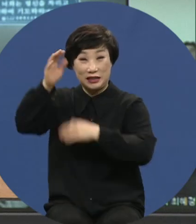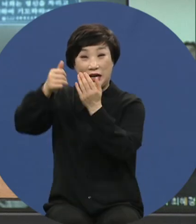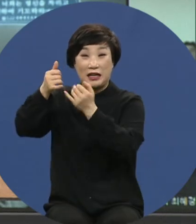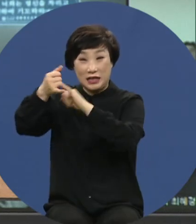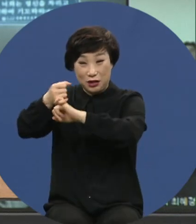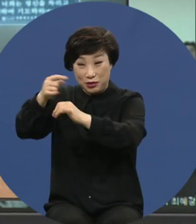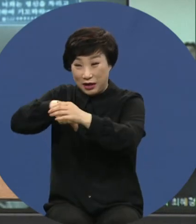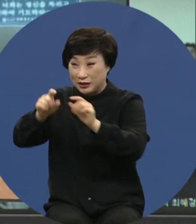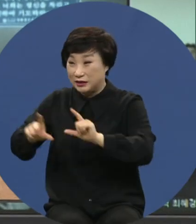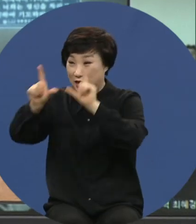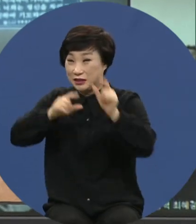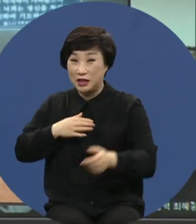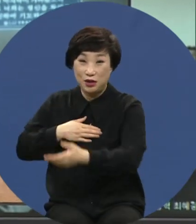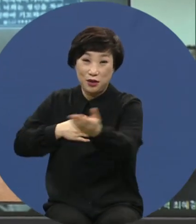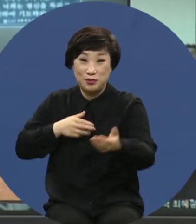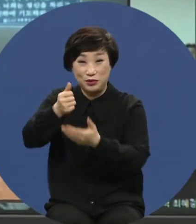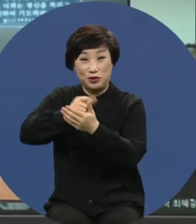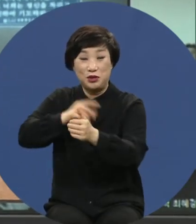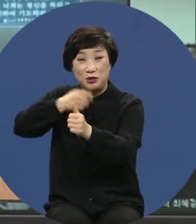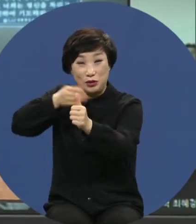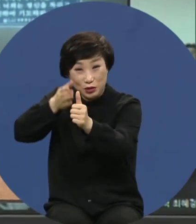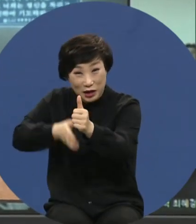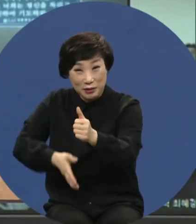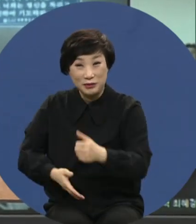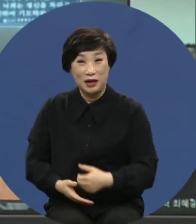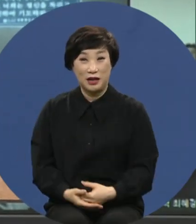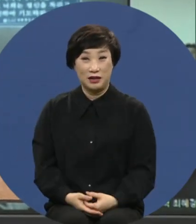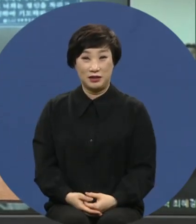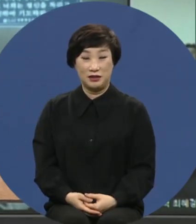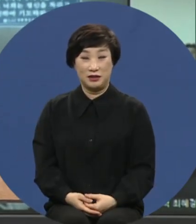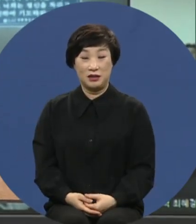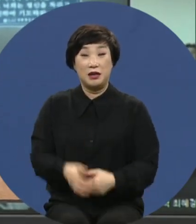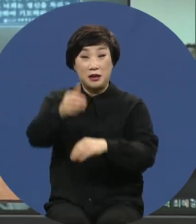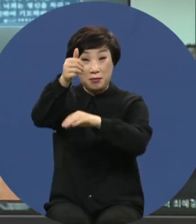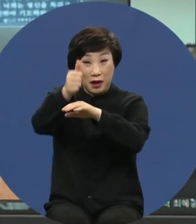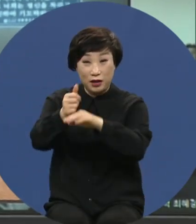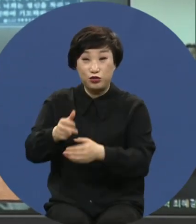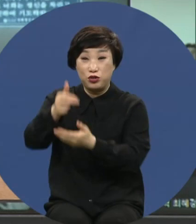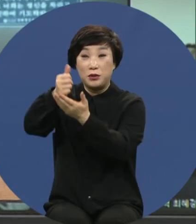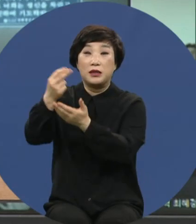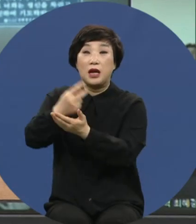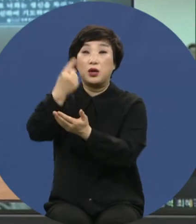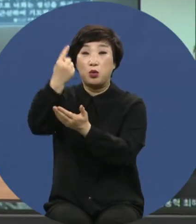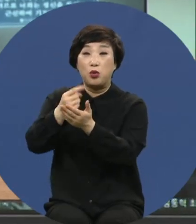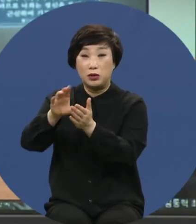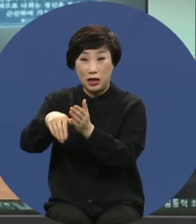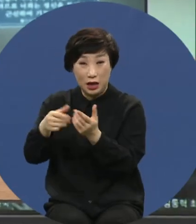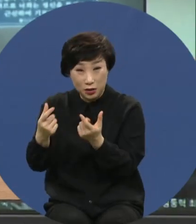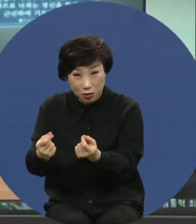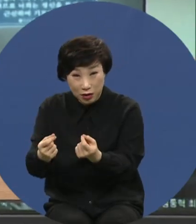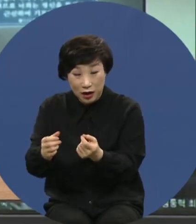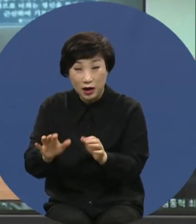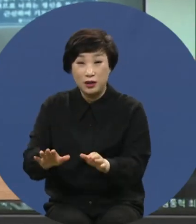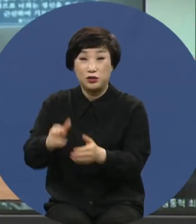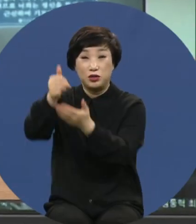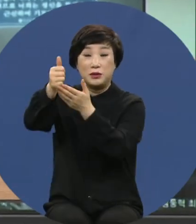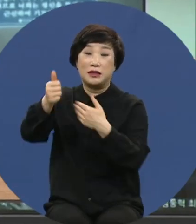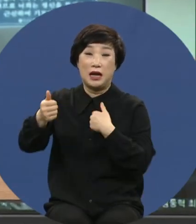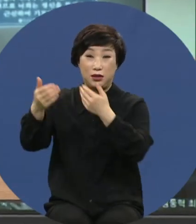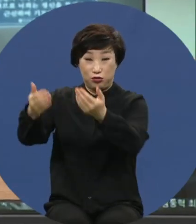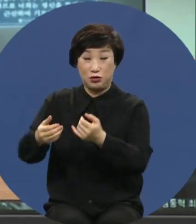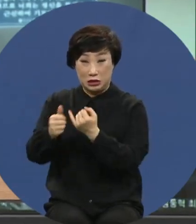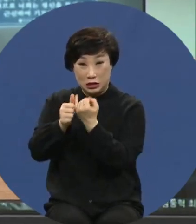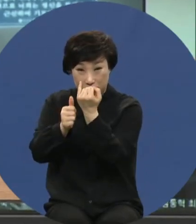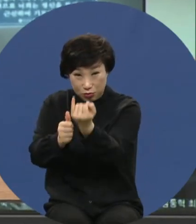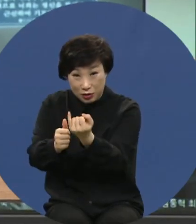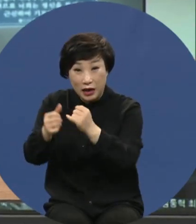안에서 사는 여러분 되기를 주님의 이름으로 축원합니다. 마지막 주님이 재림하실 때도 주님이 내게 주신